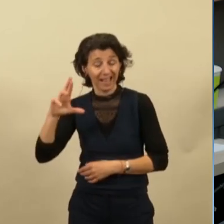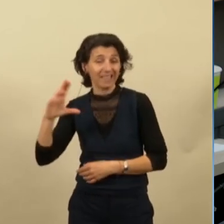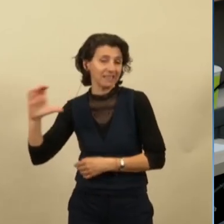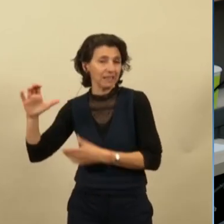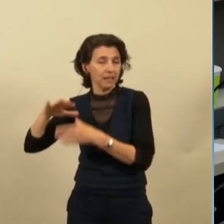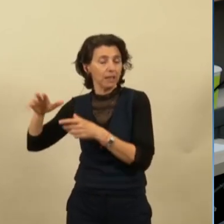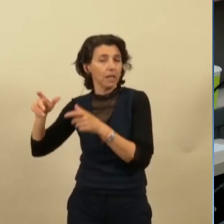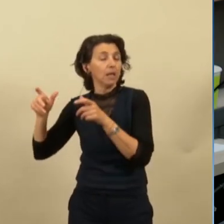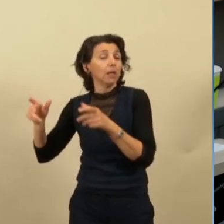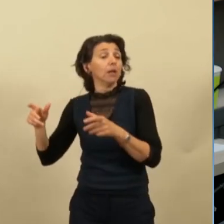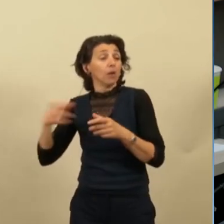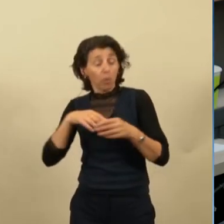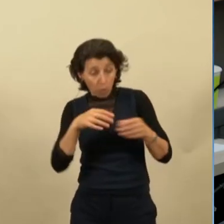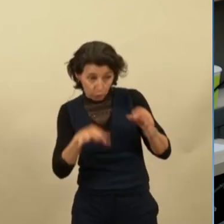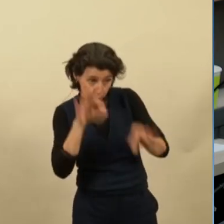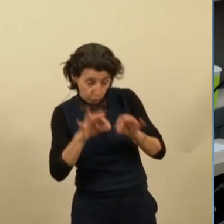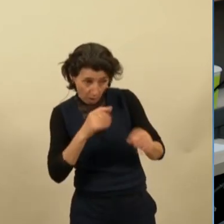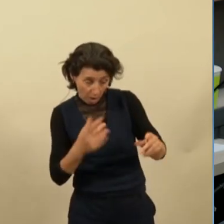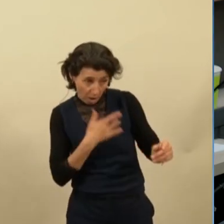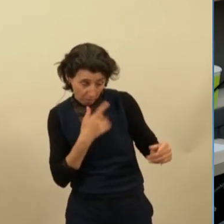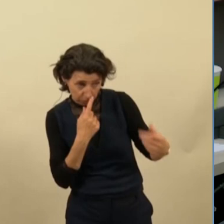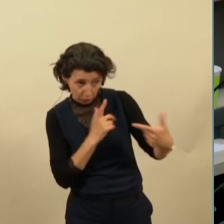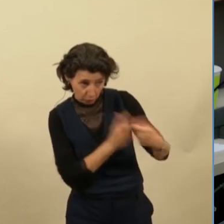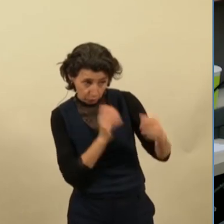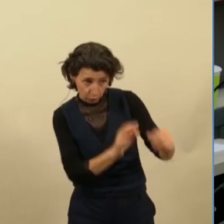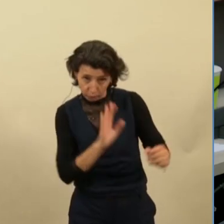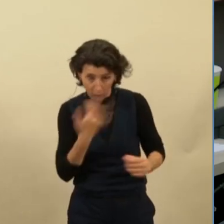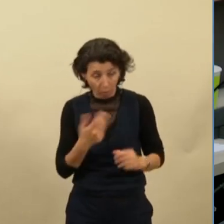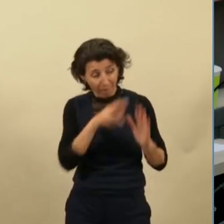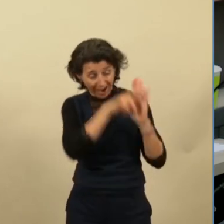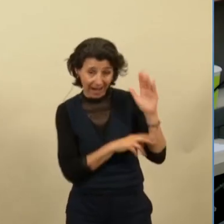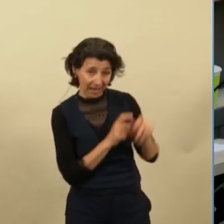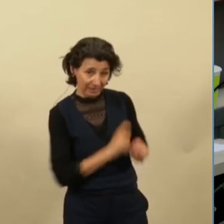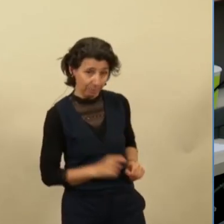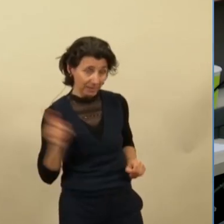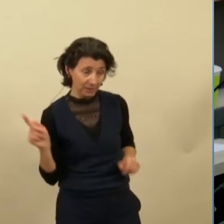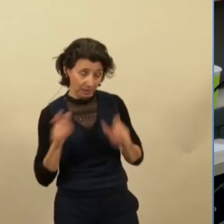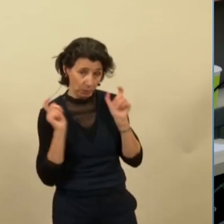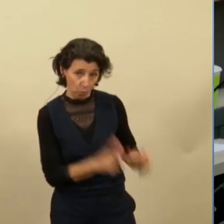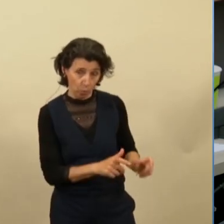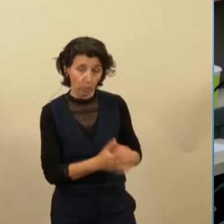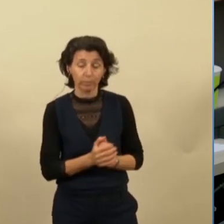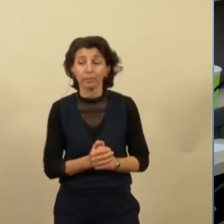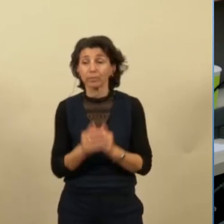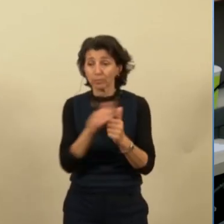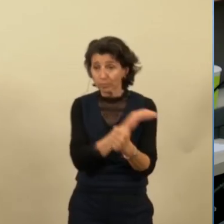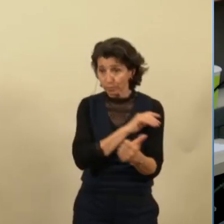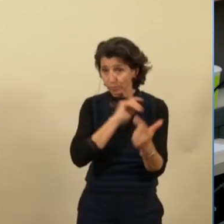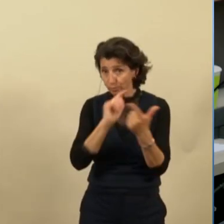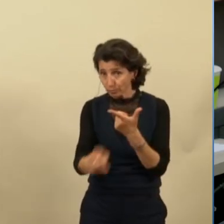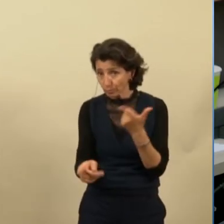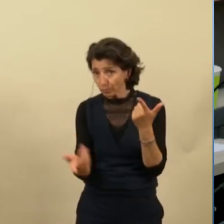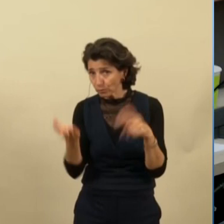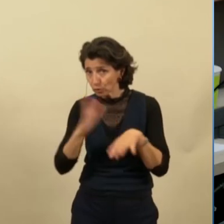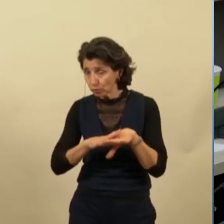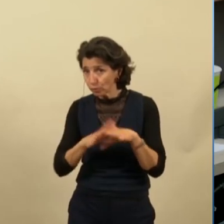règles sur la forme pour une mission de contrôle de gestion la chambre agir généralement en fonction d'un